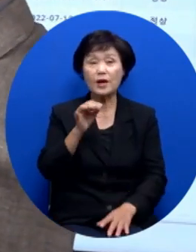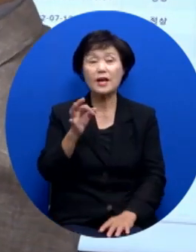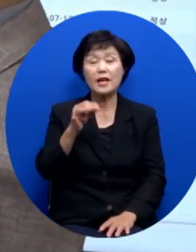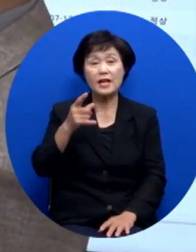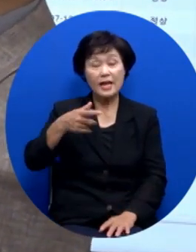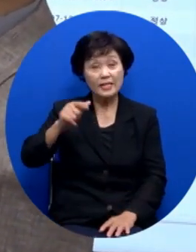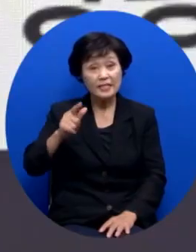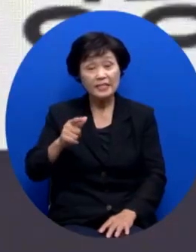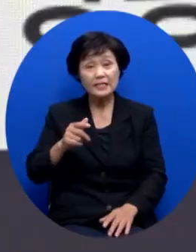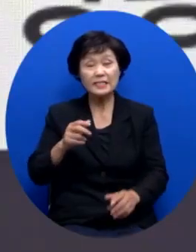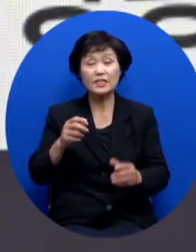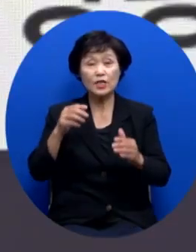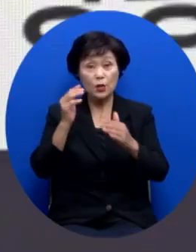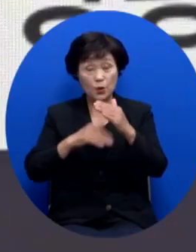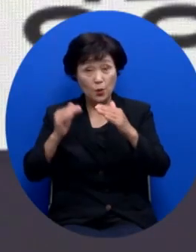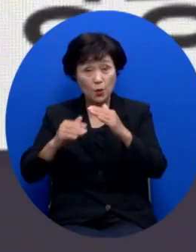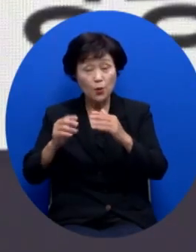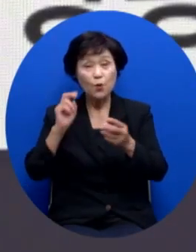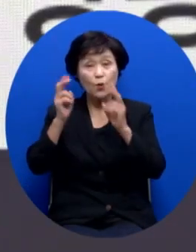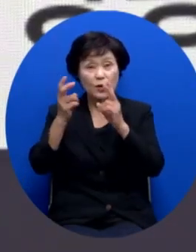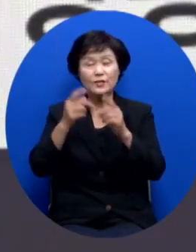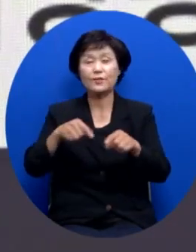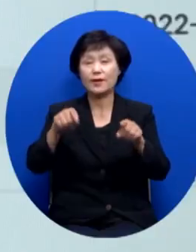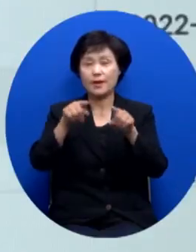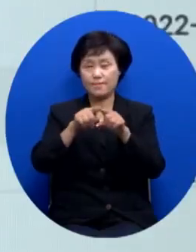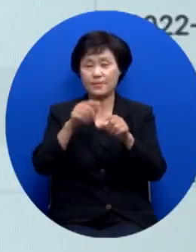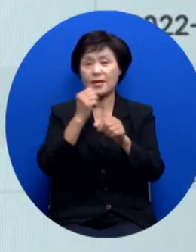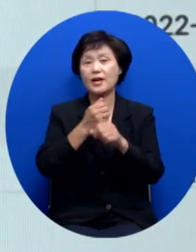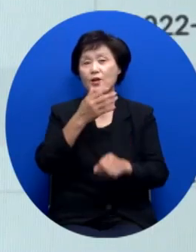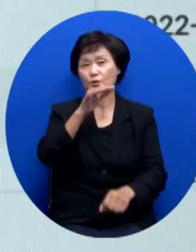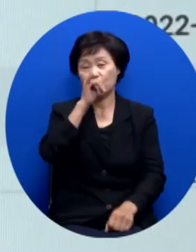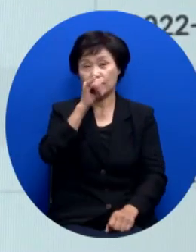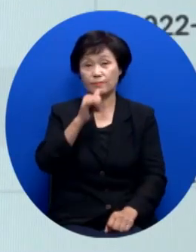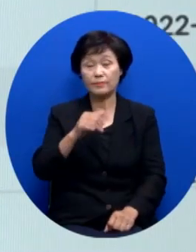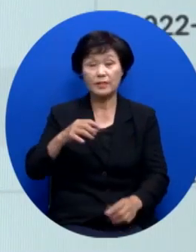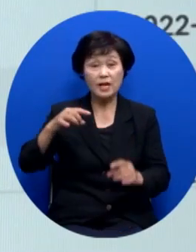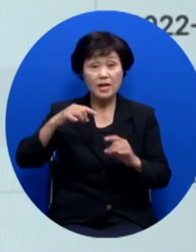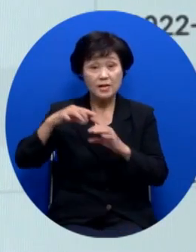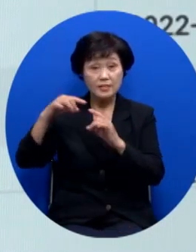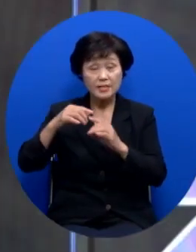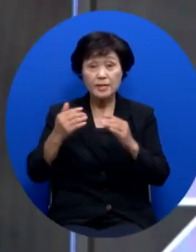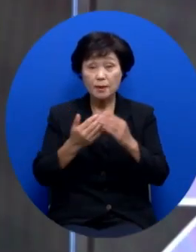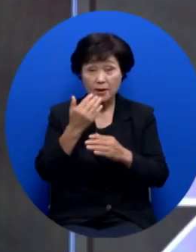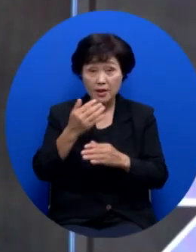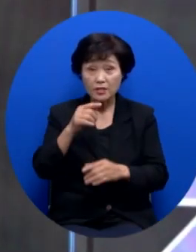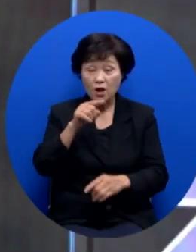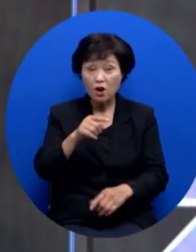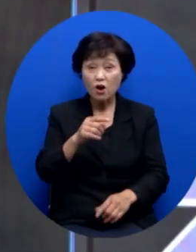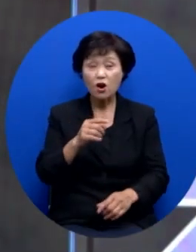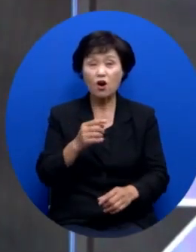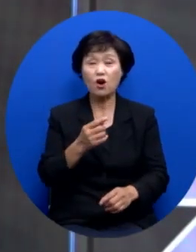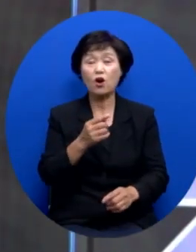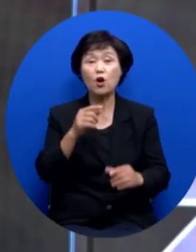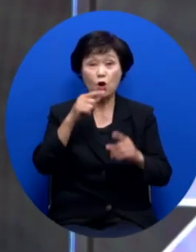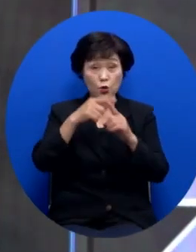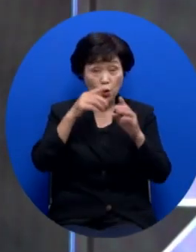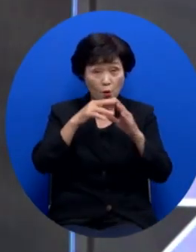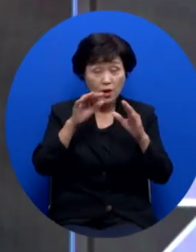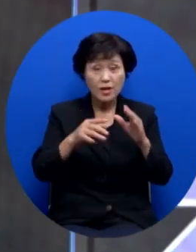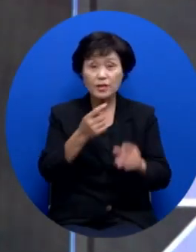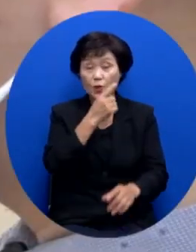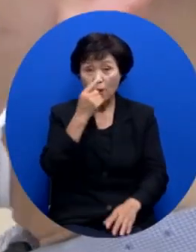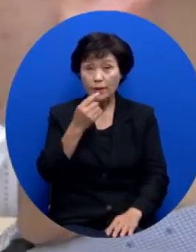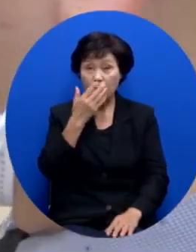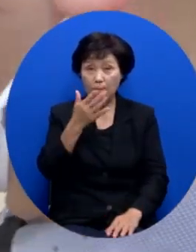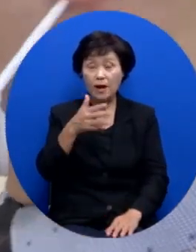추진한 시범사업에 선정돼 추진할 수 있었습니다. 전기 발생량을 실시간으로 교회 현관에서 확인할 수 있고 매주